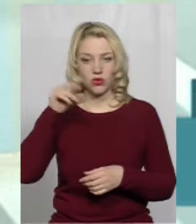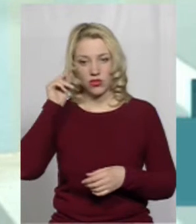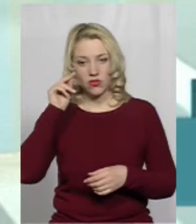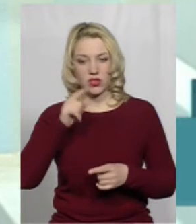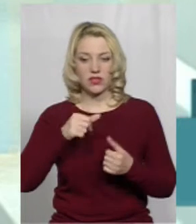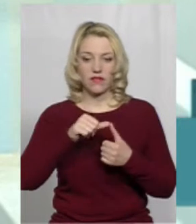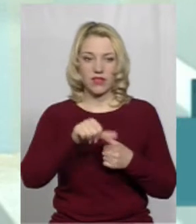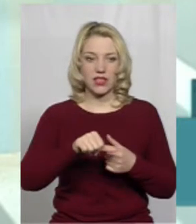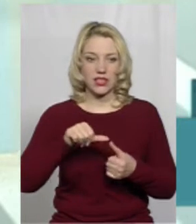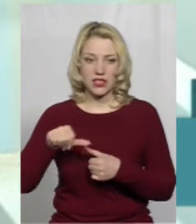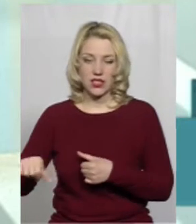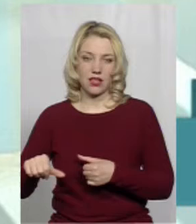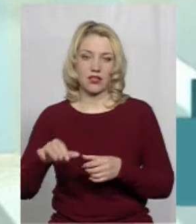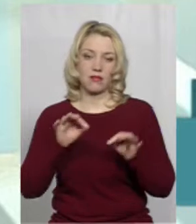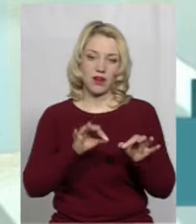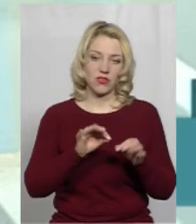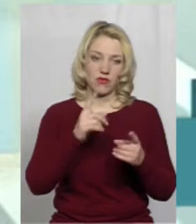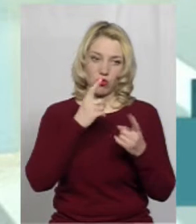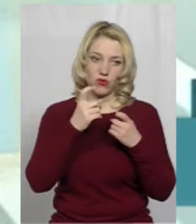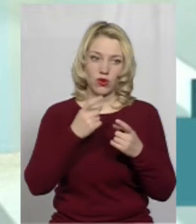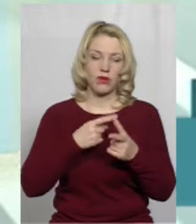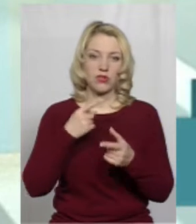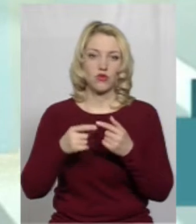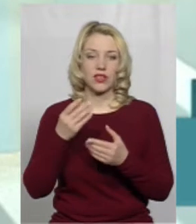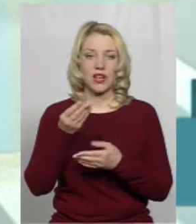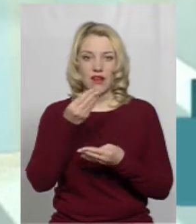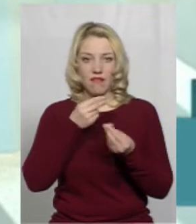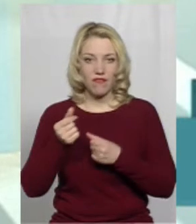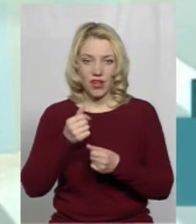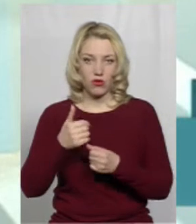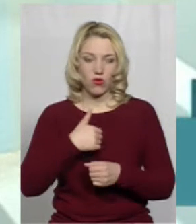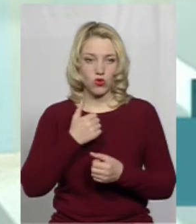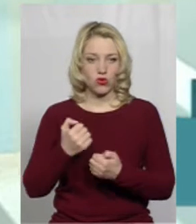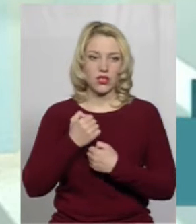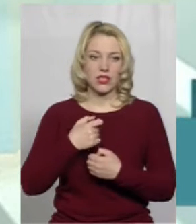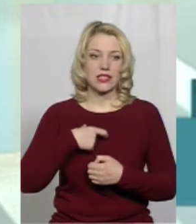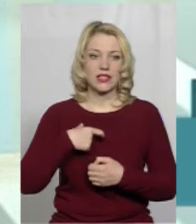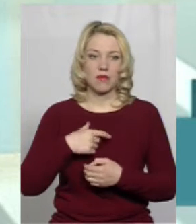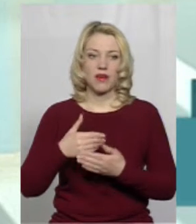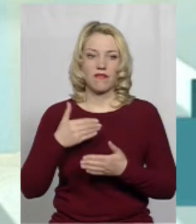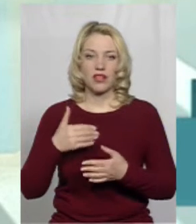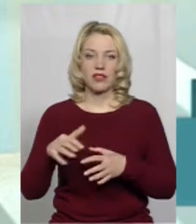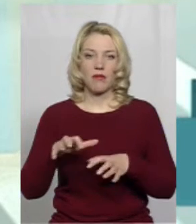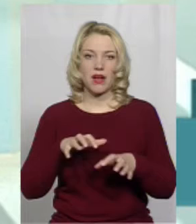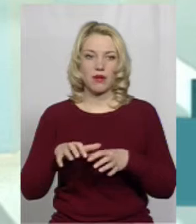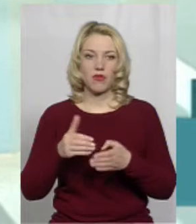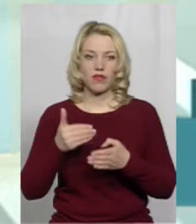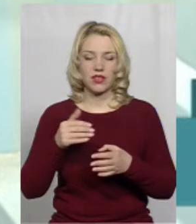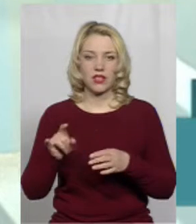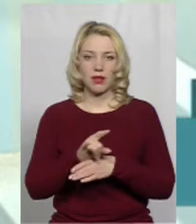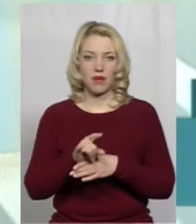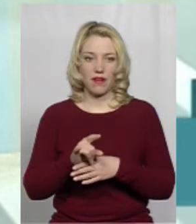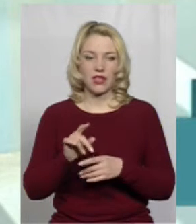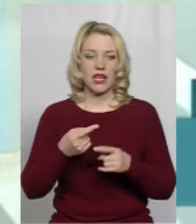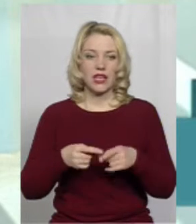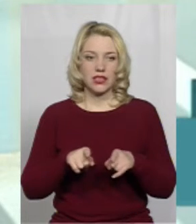навчитися відрізняти правдиву інформацію від фейкової. Хочу захистити себе і свою родину від маніпуляцій, від неправди.